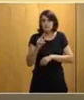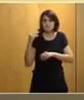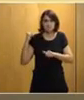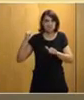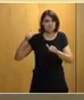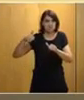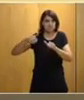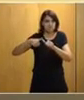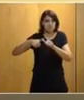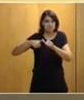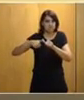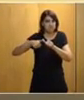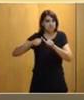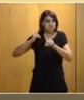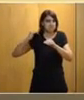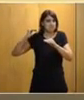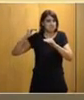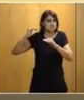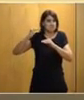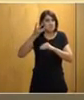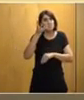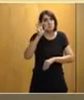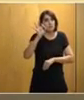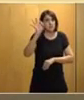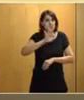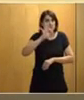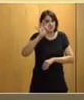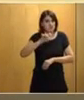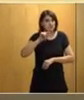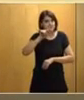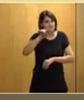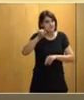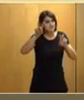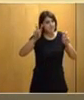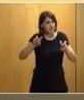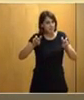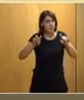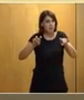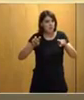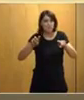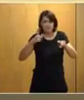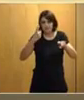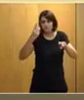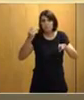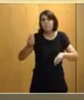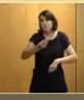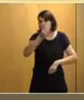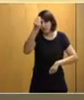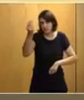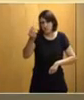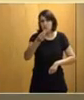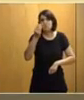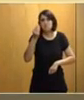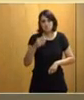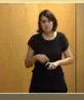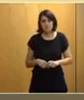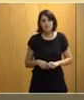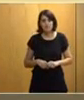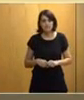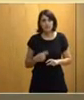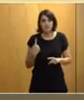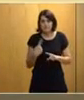estable al llarg de les darreres setmanes i és, sens dubte, un dels elements a millorar de cara a